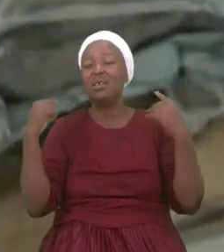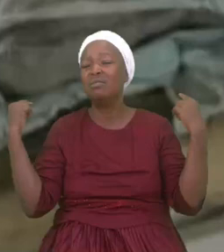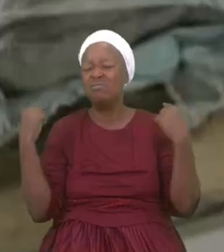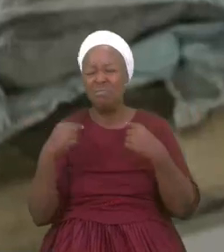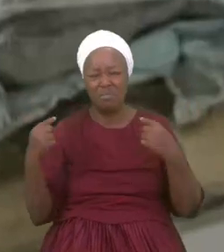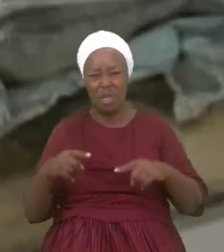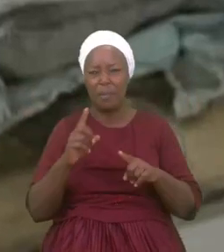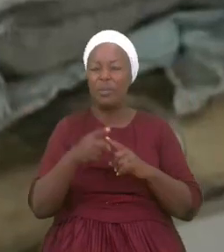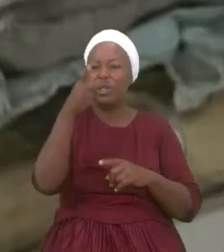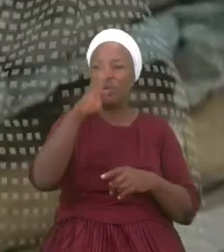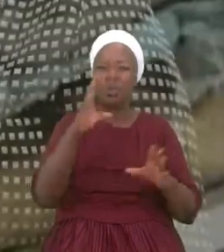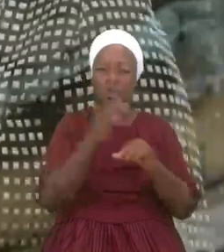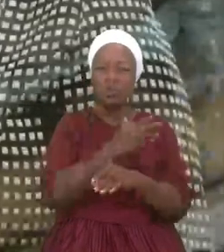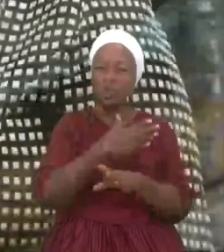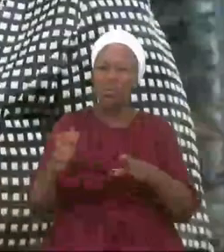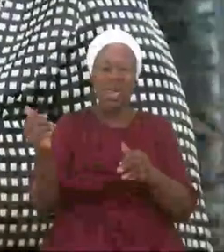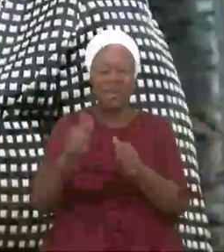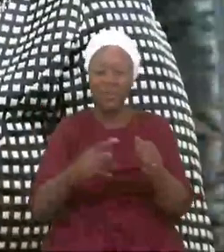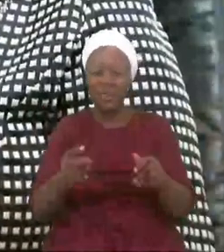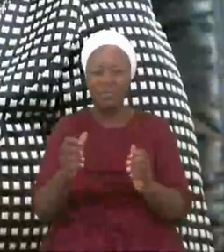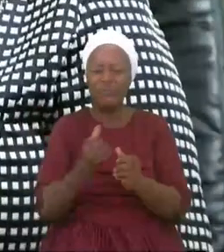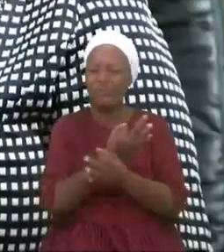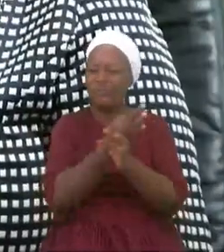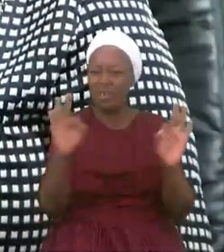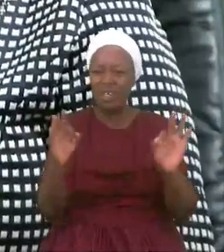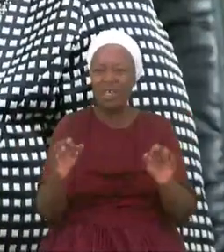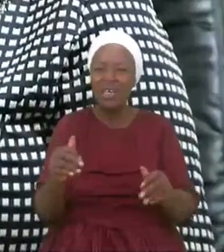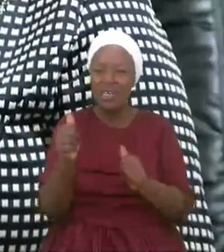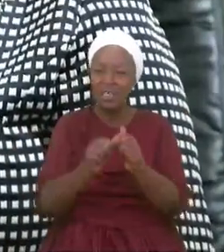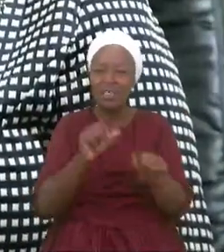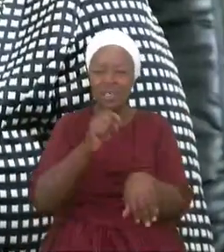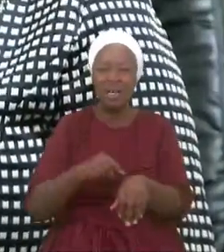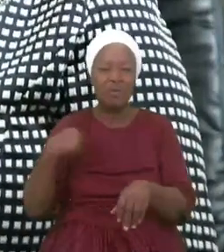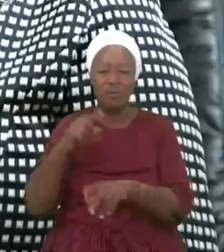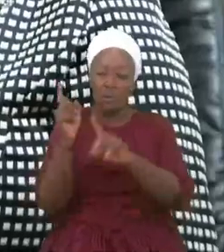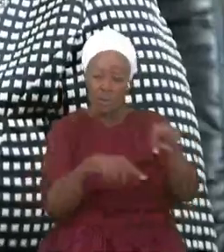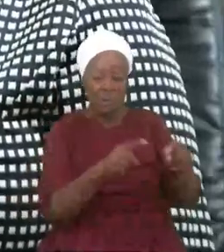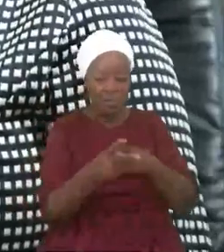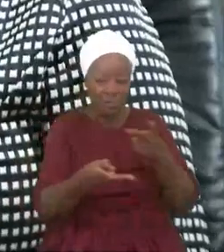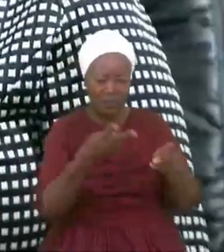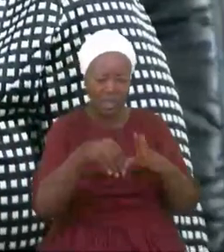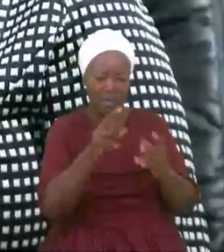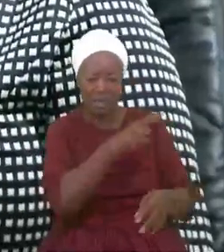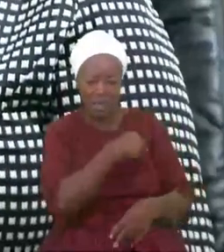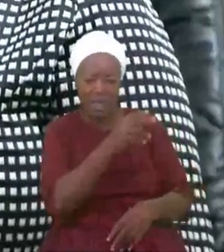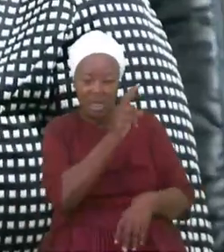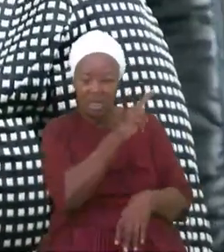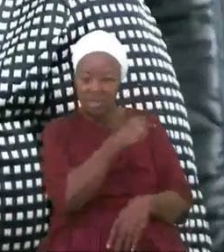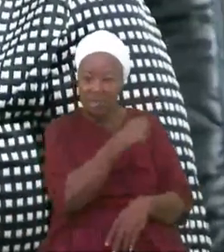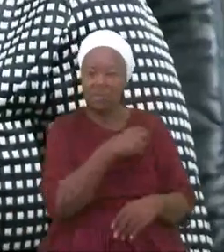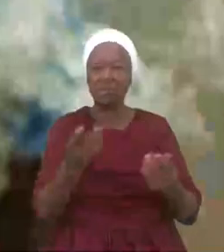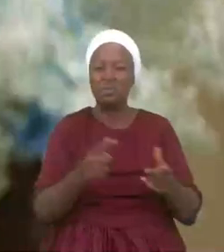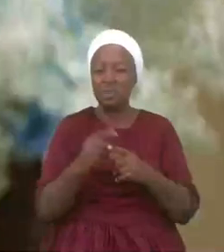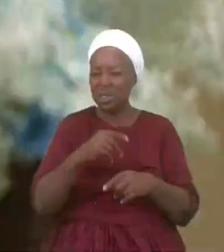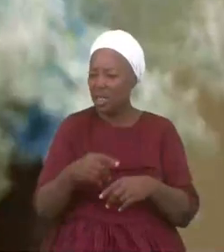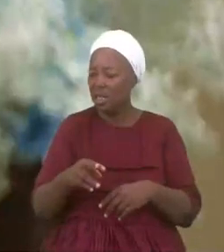vraiment il était dans la douleur mais Dieu a été tout gratuitement et on l'appelle